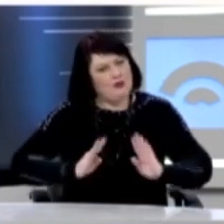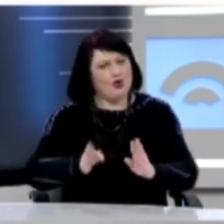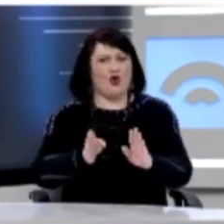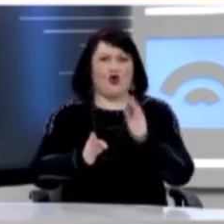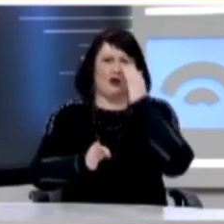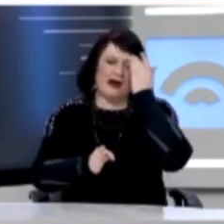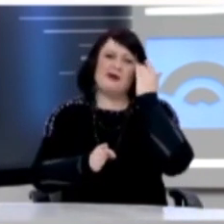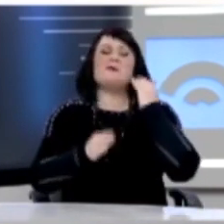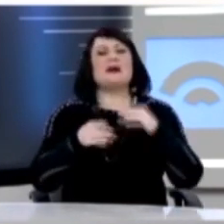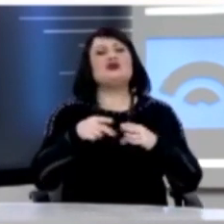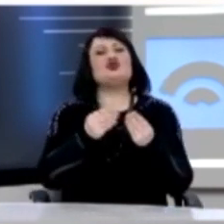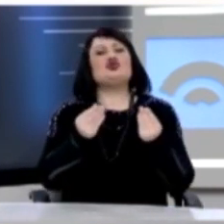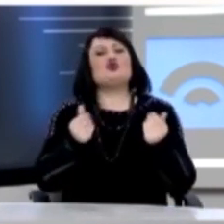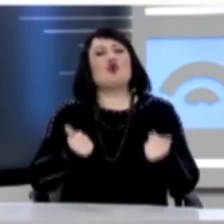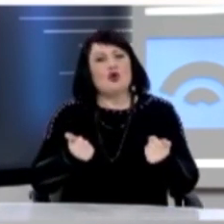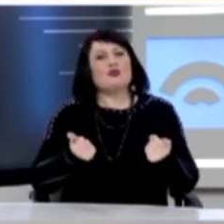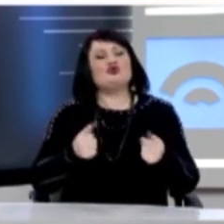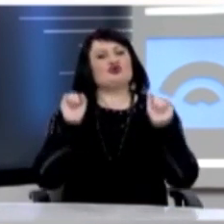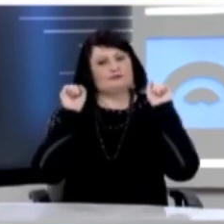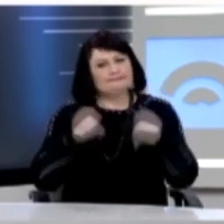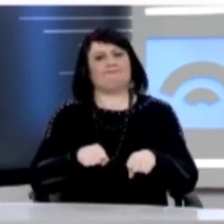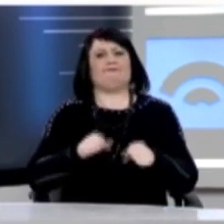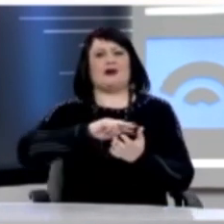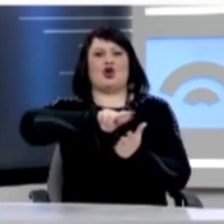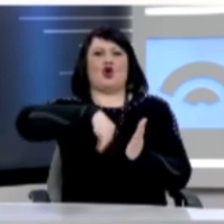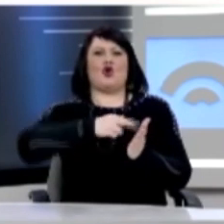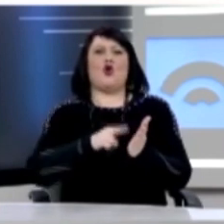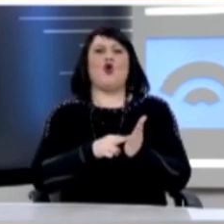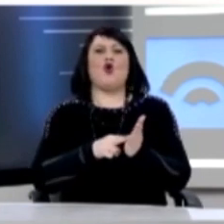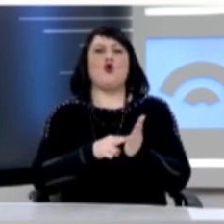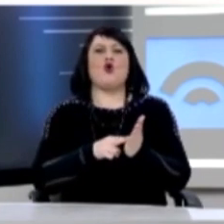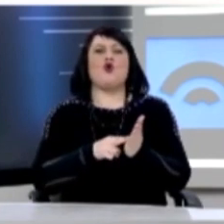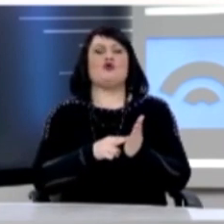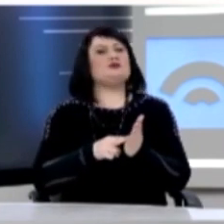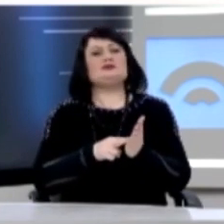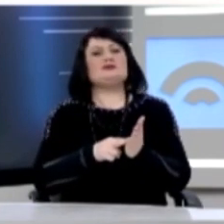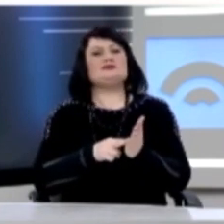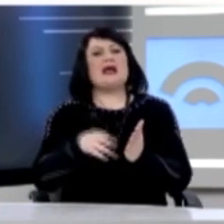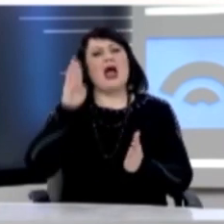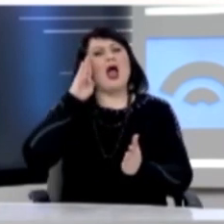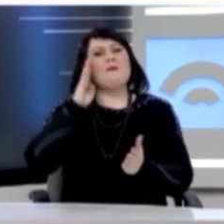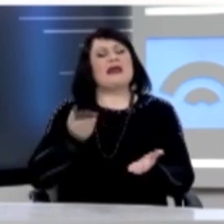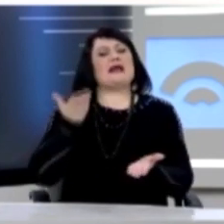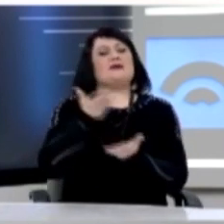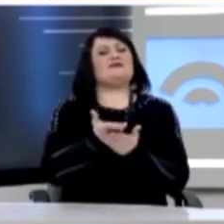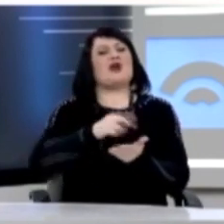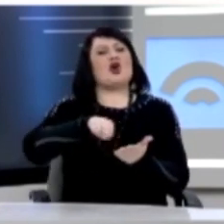και μέσα από εκεί να κατοχυρώσει το ρόλο του προτιμόμενου εταίρου των ΗΠΑ στην